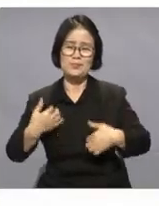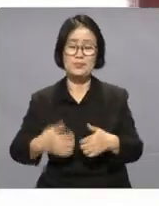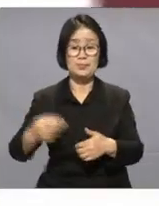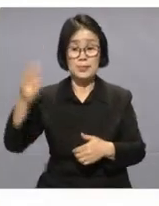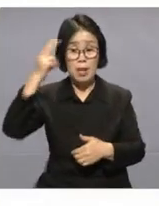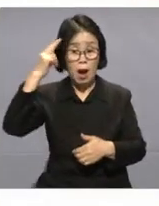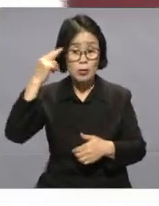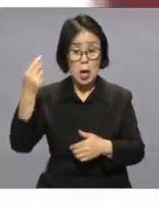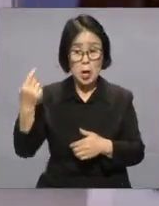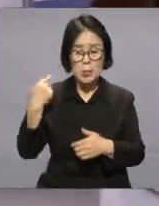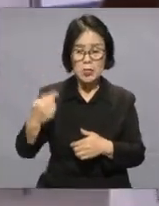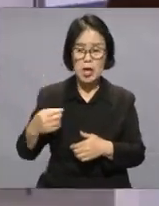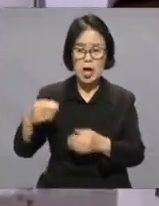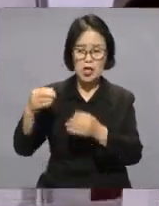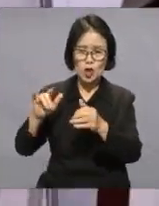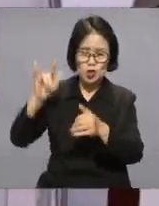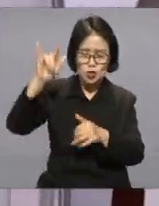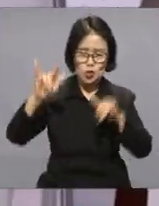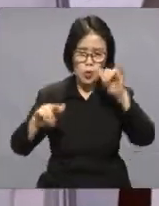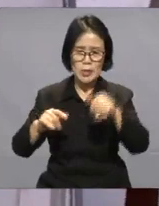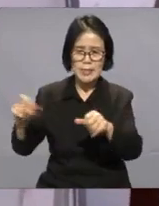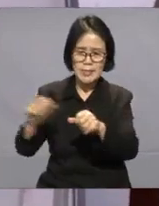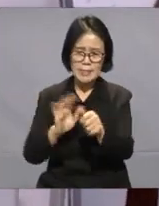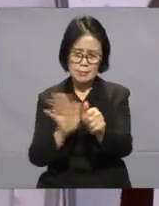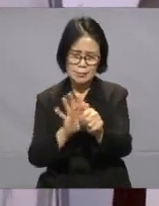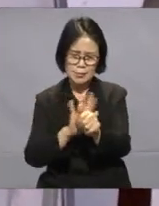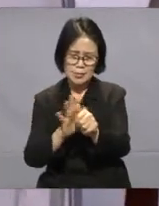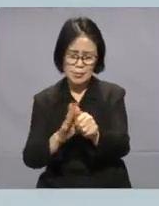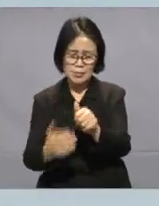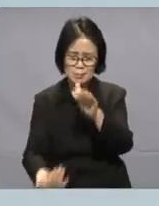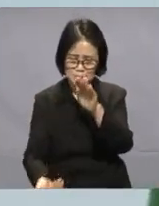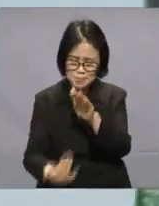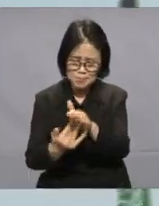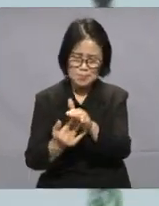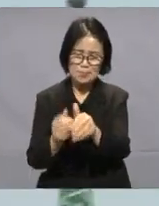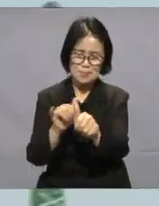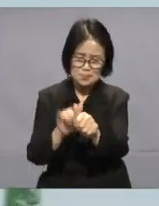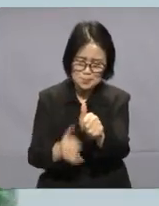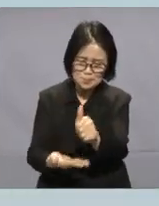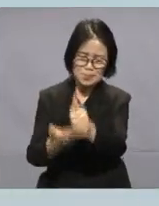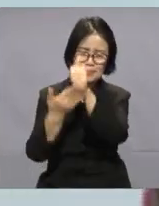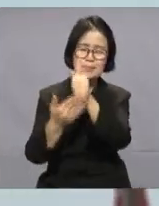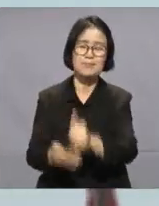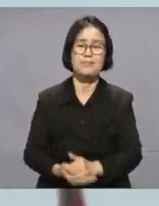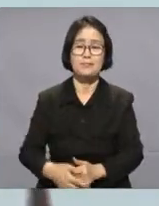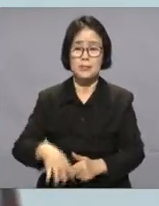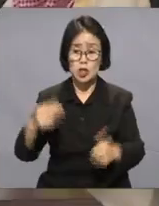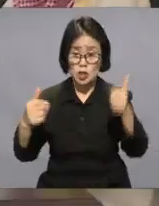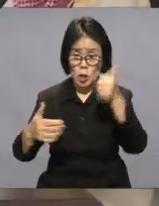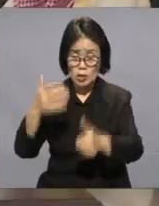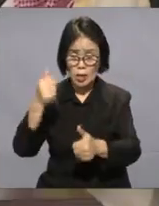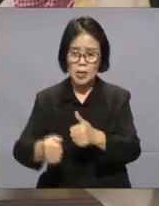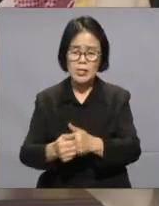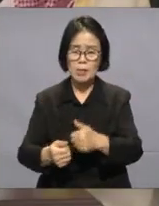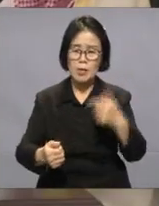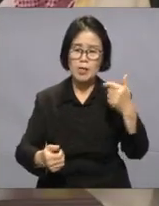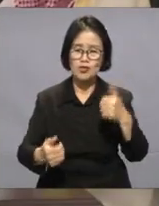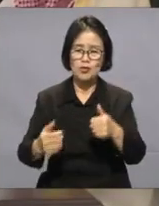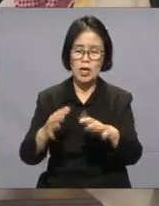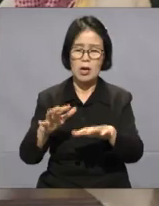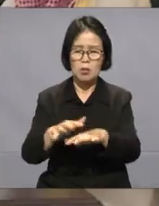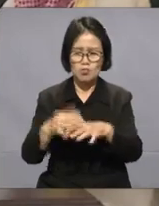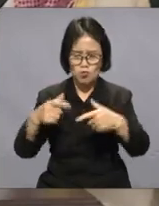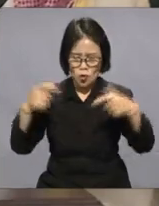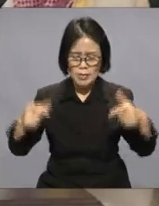사우디는 하루 전에도 전투기를 동원한 특급 의전으로 극진한 예우를 다했습니다. 첫 정상회담에서 두 나라는